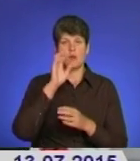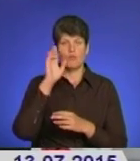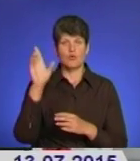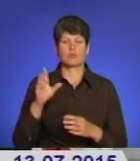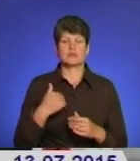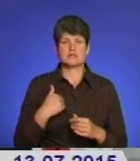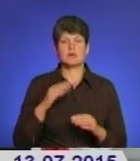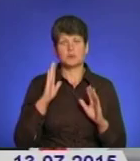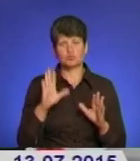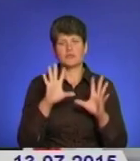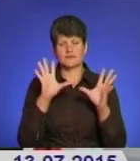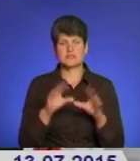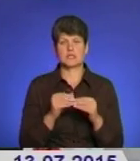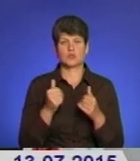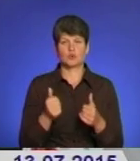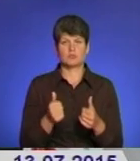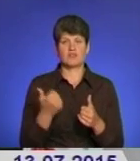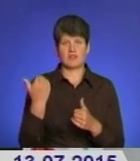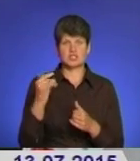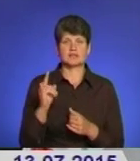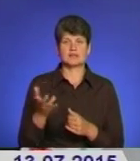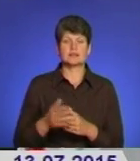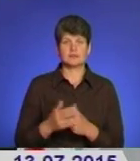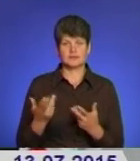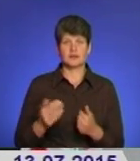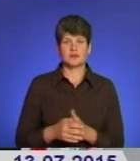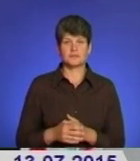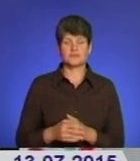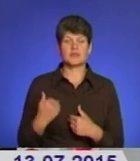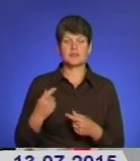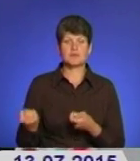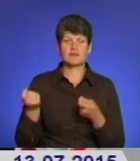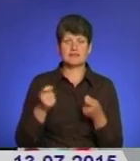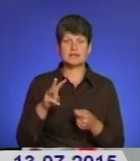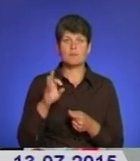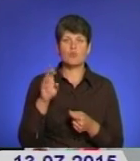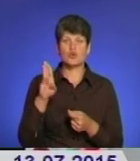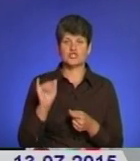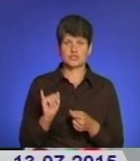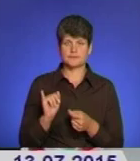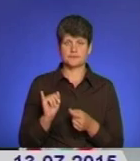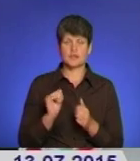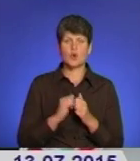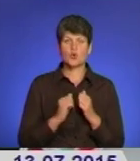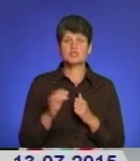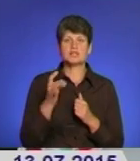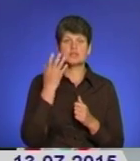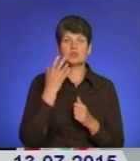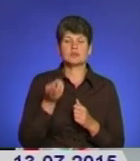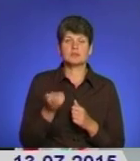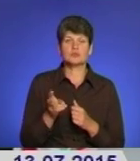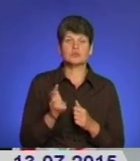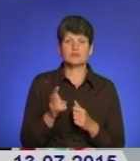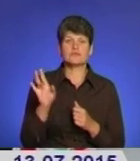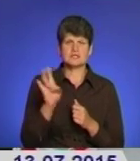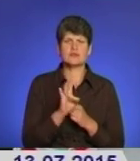і все буде добре. То ваша дитина? Так. Нині привезли мощі. Кожен раз, коли йдеться до церкви, коли така подія, правда,